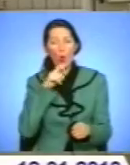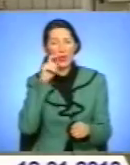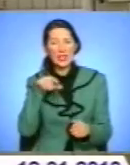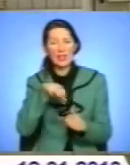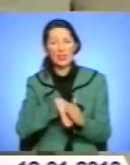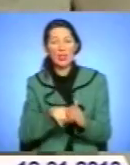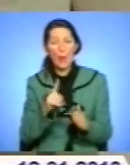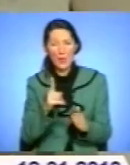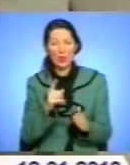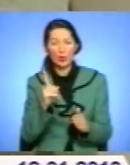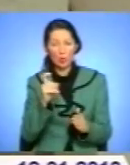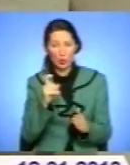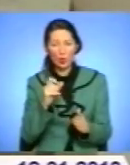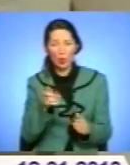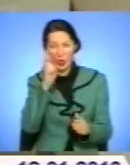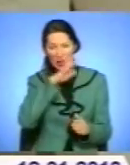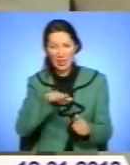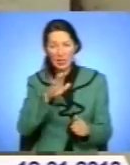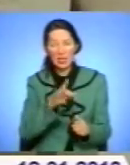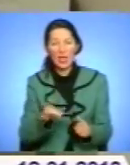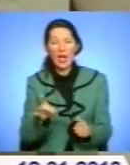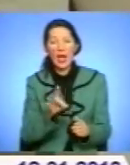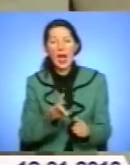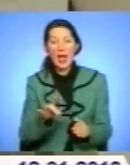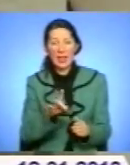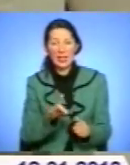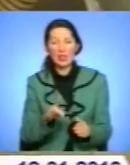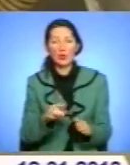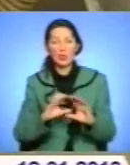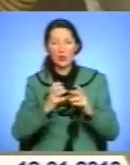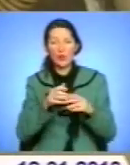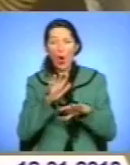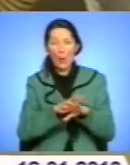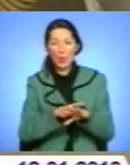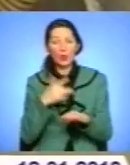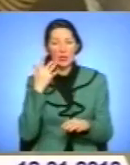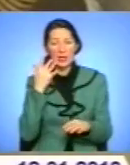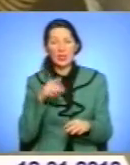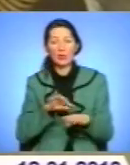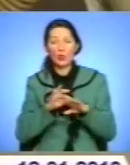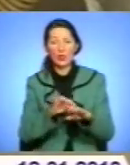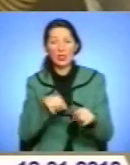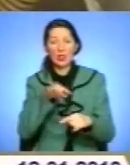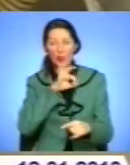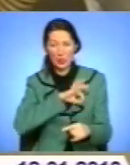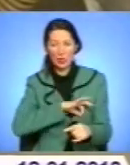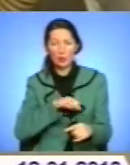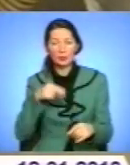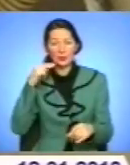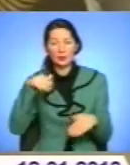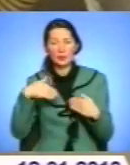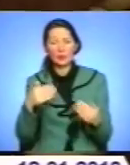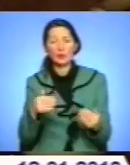першої сотні країн в рейтингу Світового банку за легкістю ведення бізнесу, президент пропонує впорядкувати діяльність органів